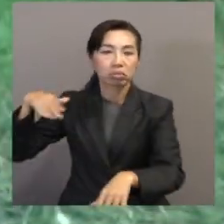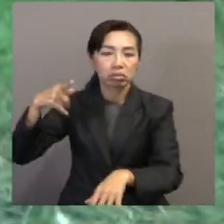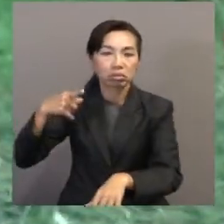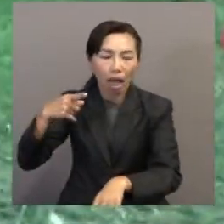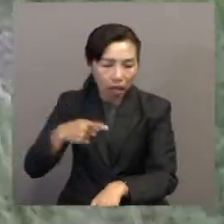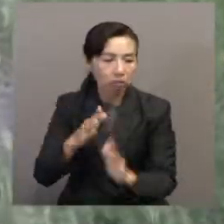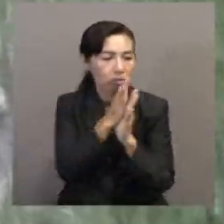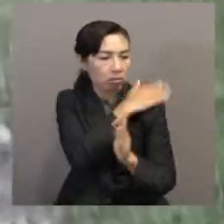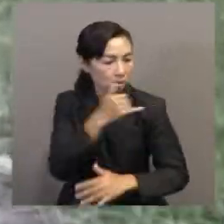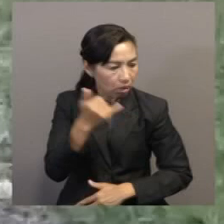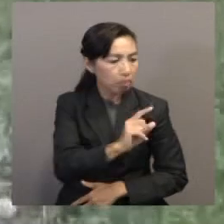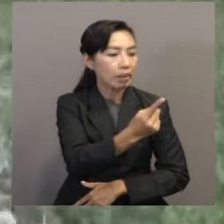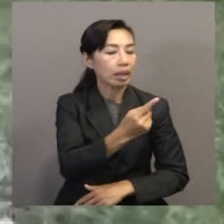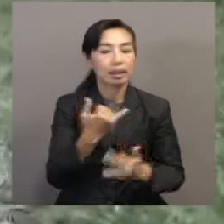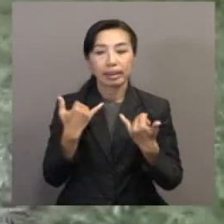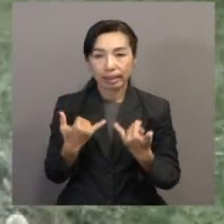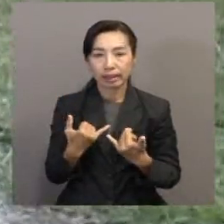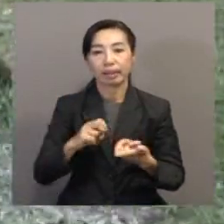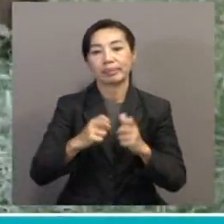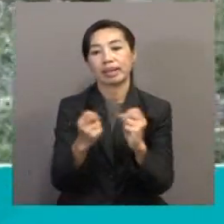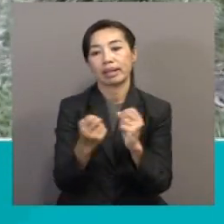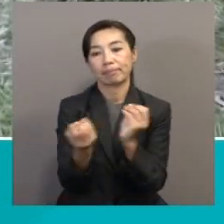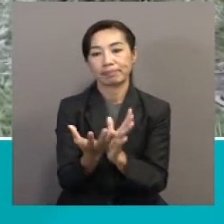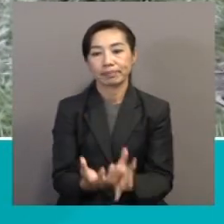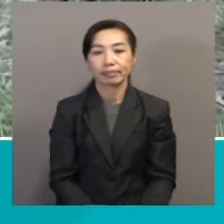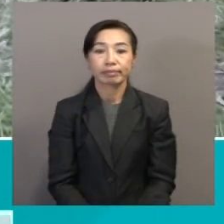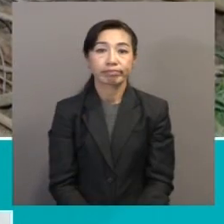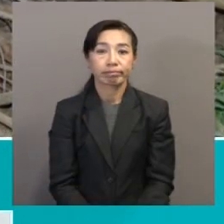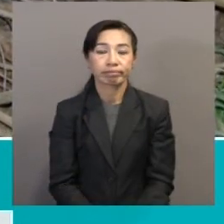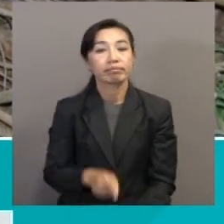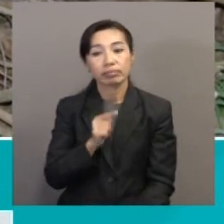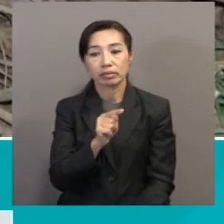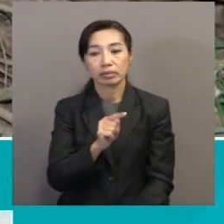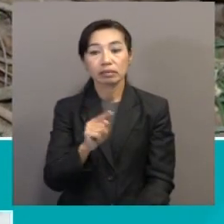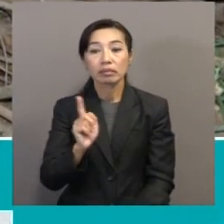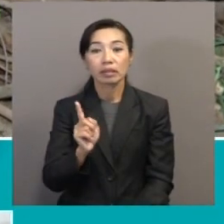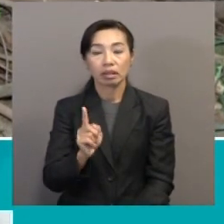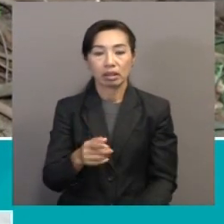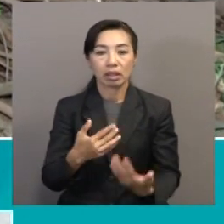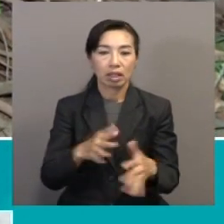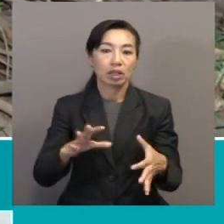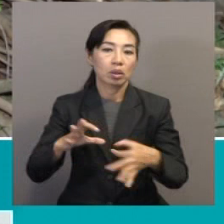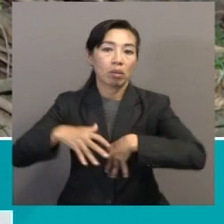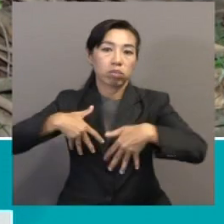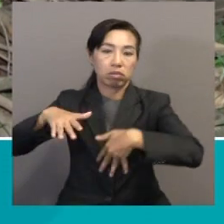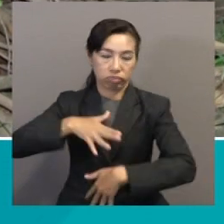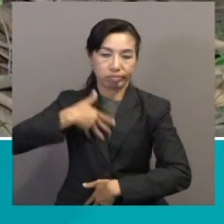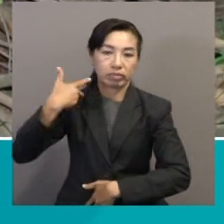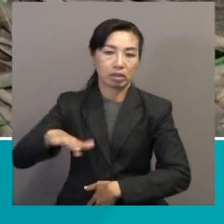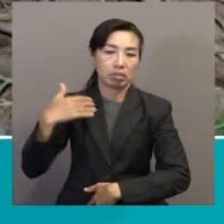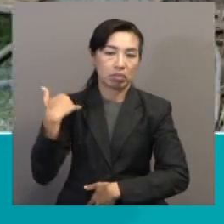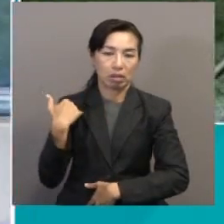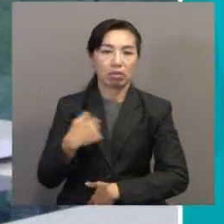จนกระทั่งมาเกิดเหตุการณ์ในครั้งนี้นะคะนี่แหละค่ะก็เป็นเหตุการณ์ที่เกิดขึ้นนะคะฝั่งของชาวบ้านก็ไม่พอใจเพราะม